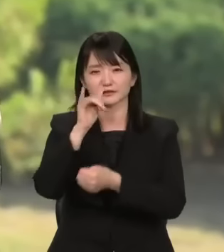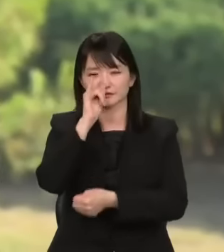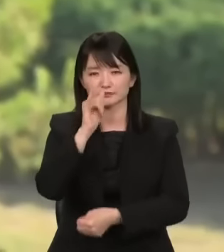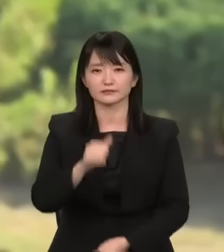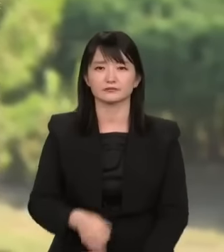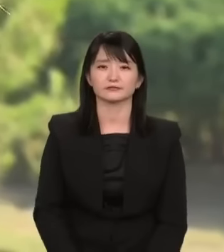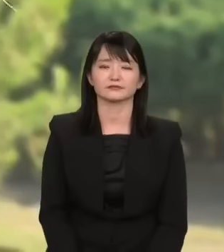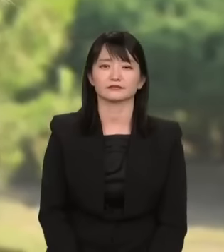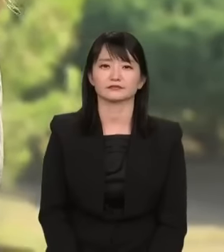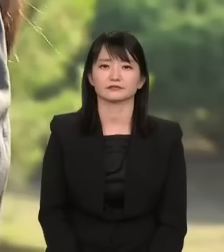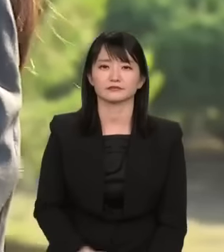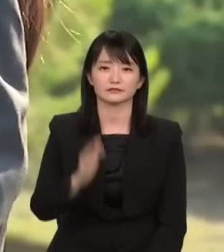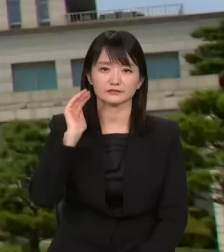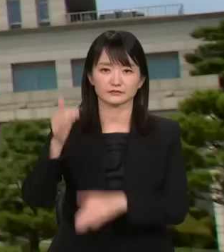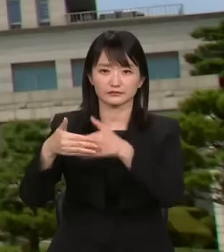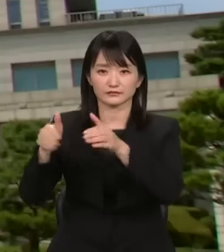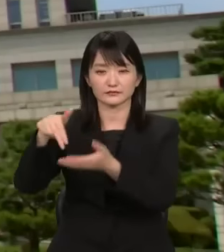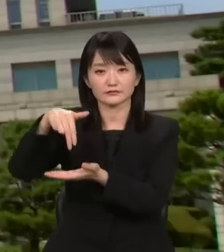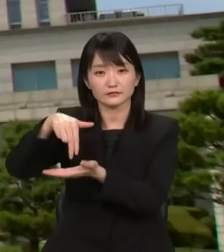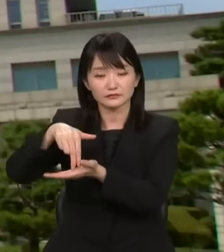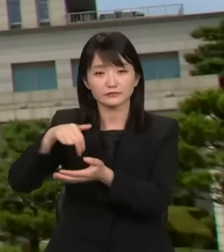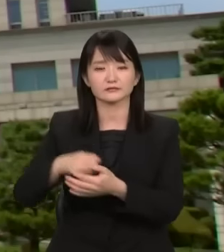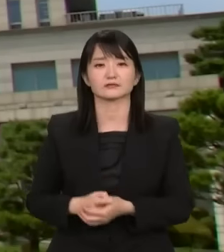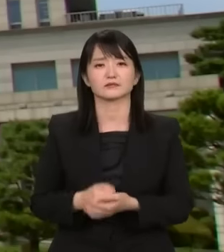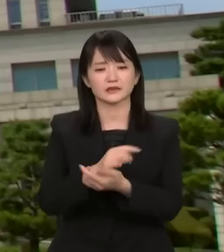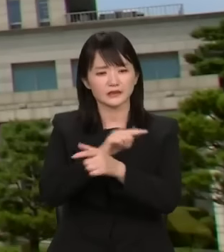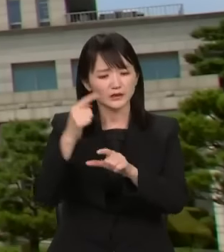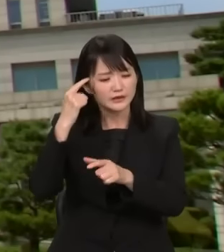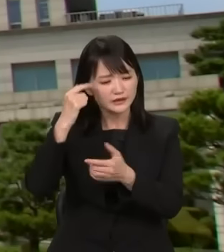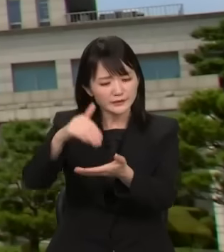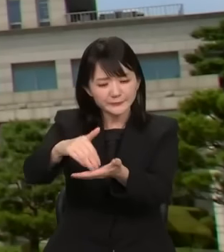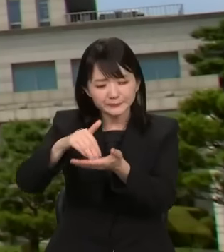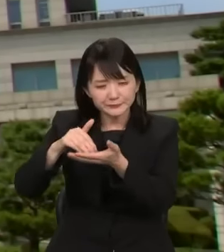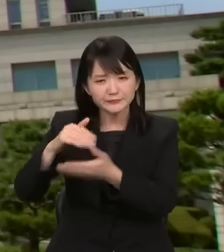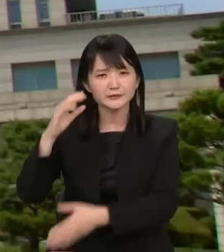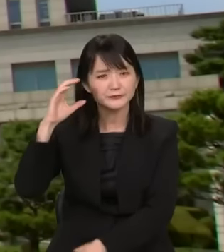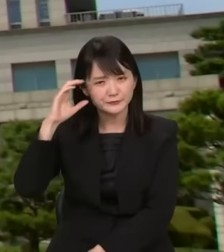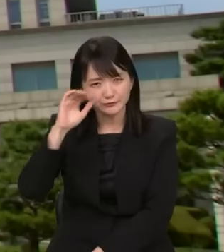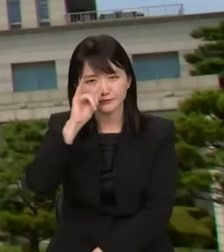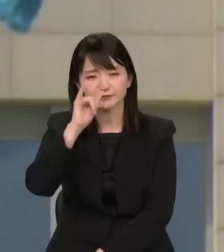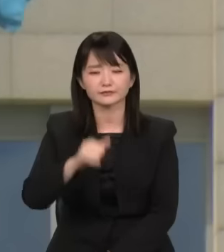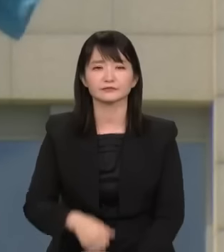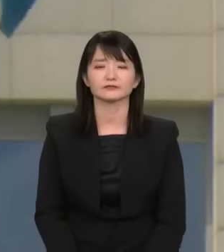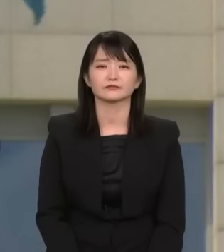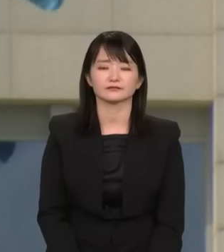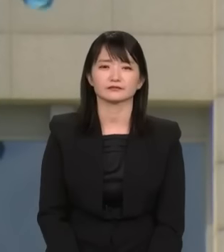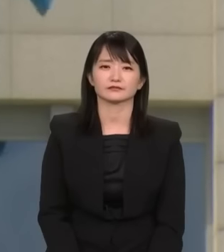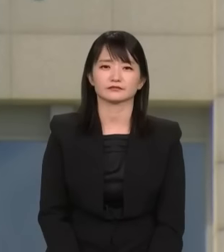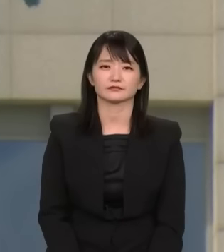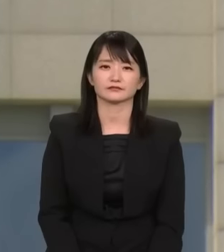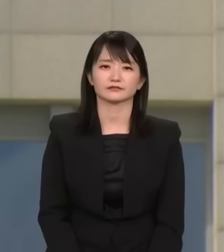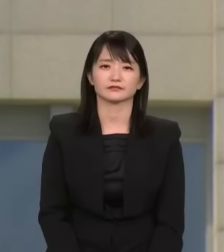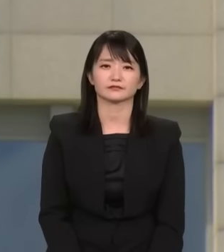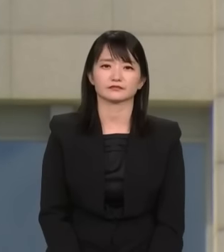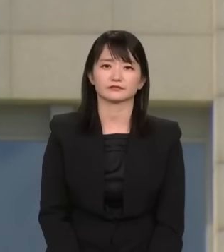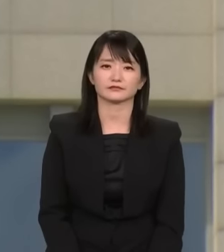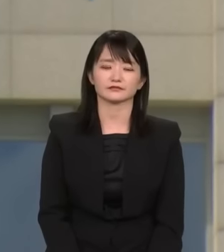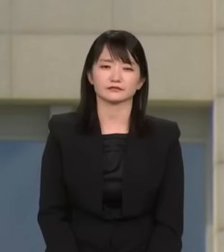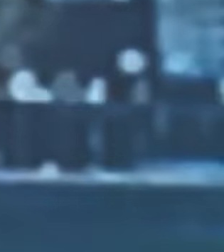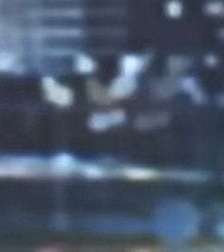알려졌습니다. 대통령실은 앞서 다양한 의견을 듣고 있다고 밝힌 바 있습니다. JTBC 김태영입니다.